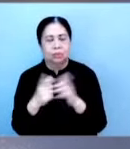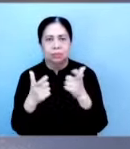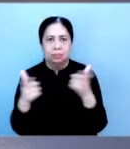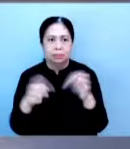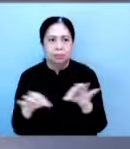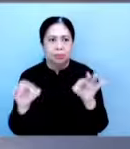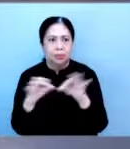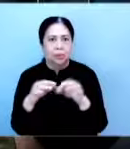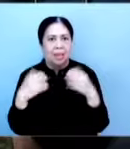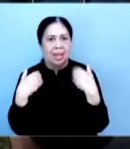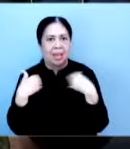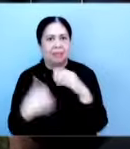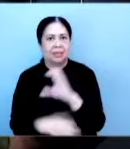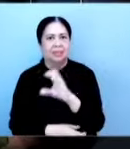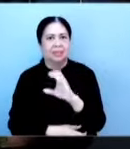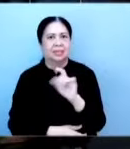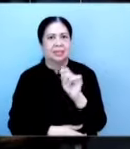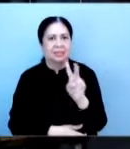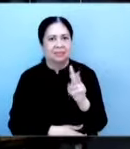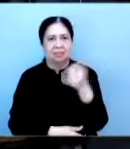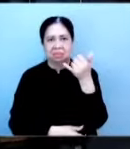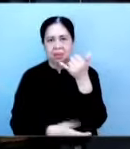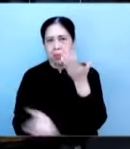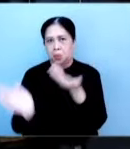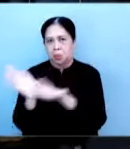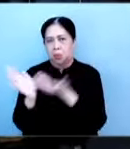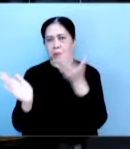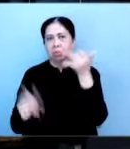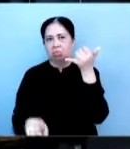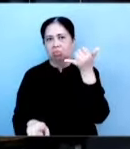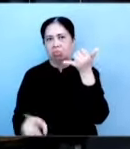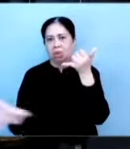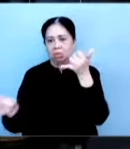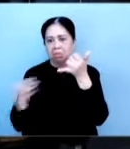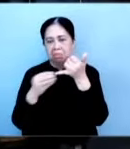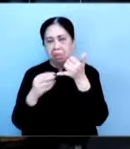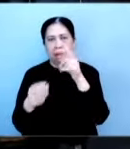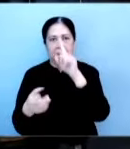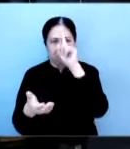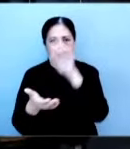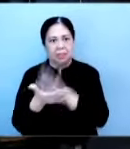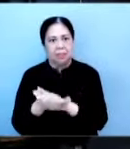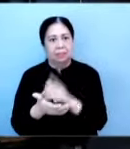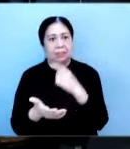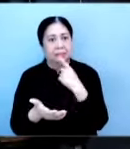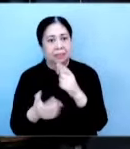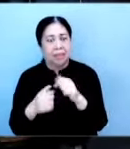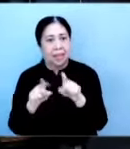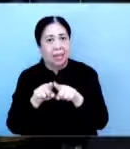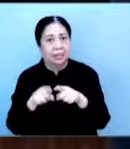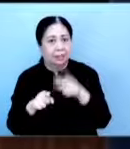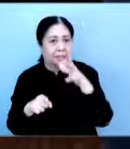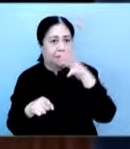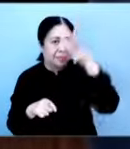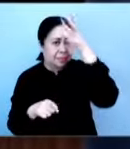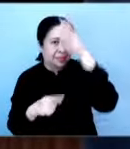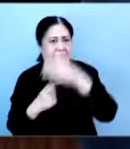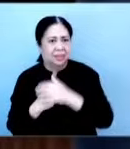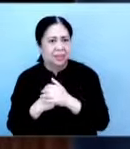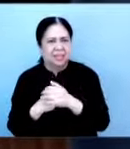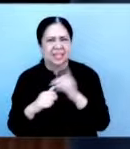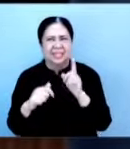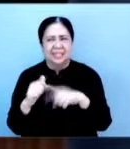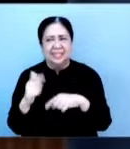CCTV kasi nandon talaga ' ba nakalahad na lahat at saka sabihin ko lang na bilang mga magulang din syempre h mo rin maalis na